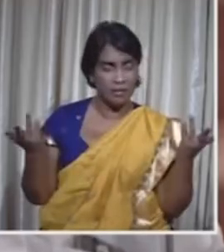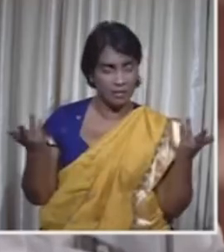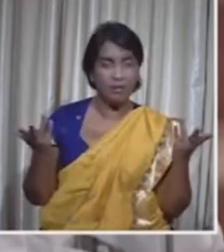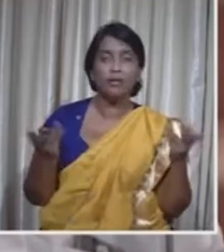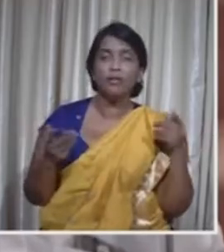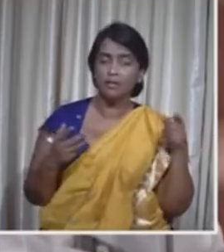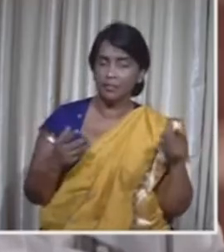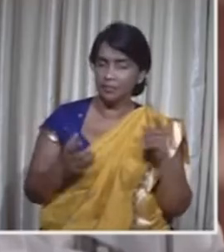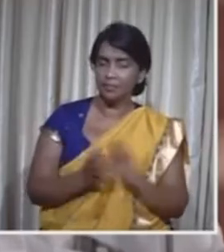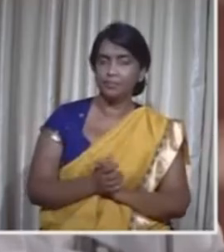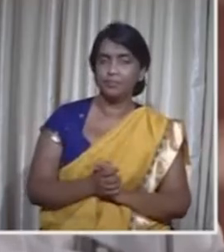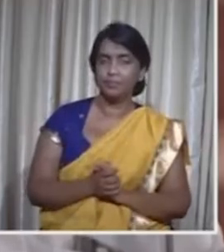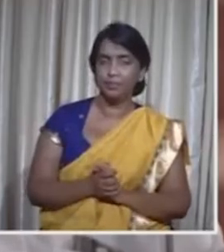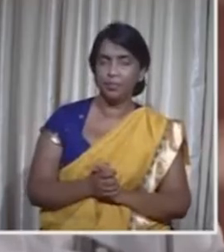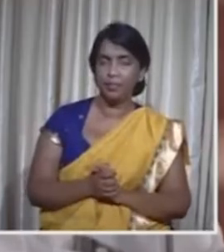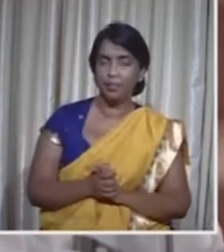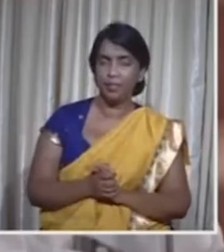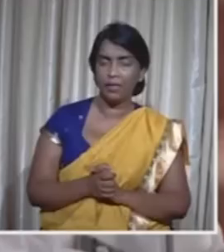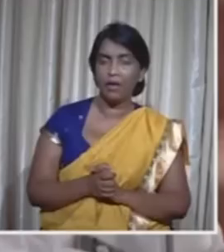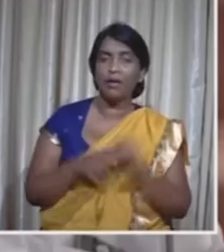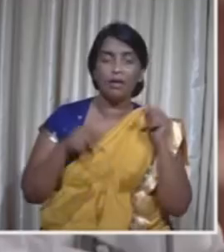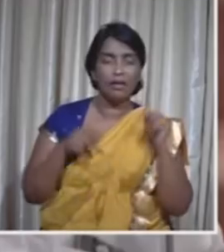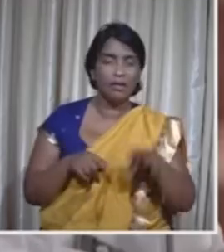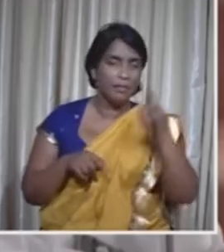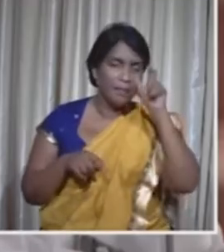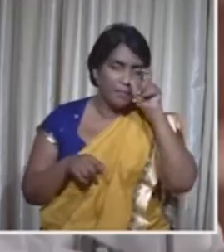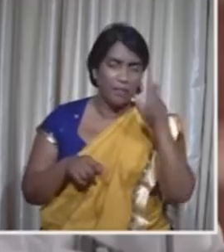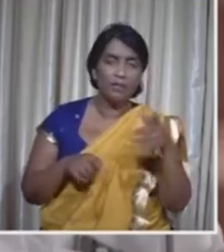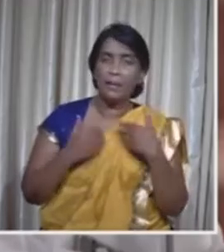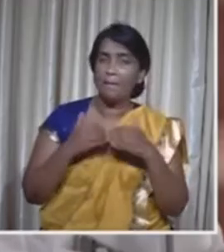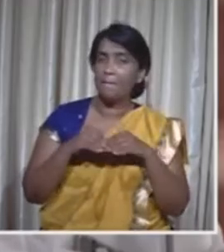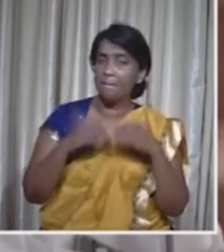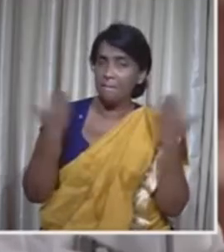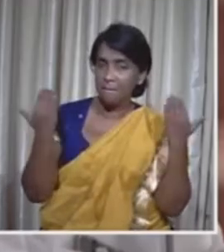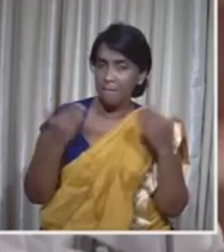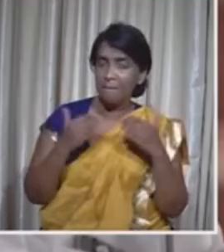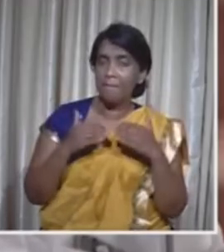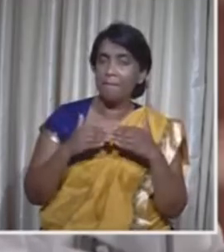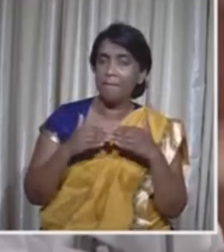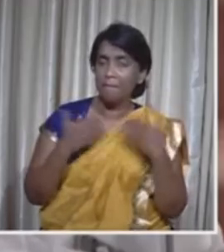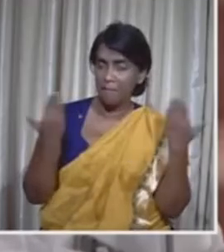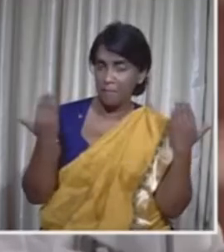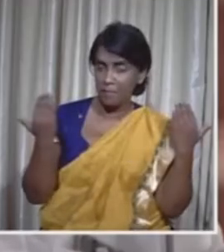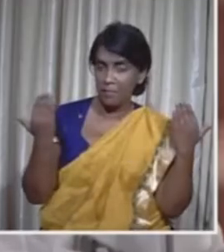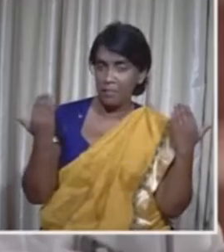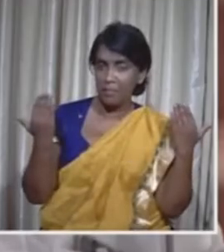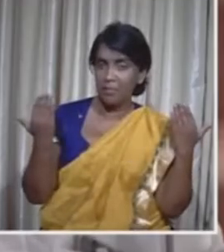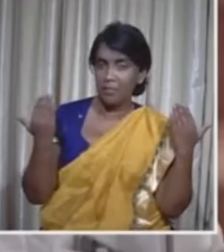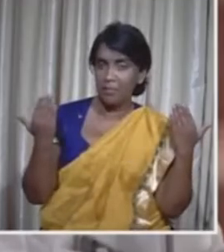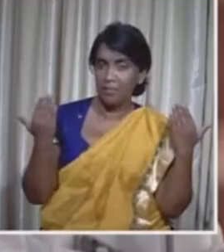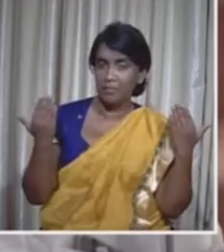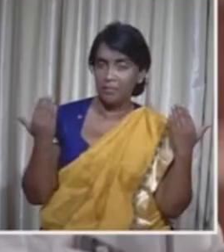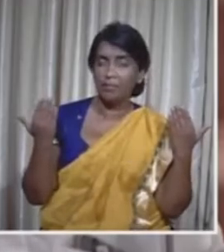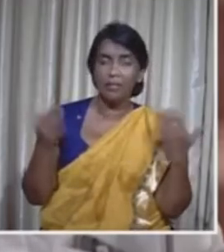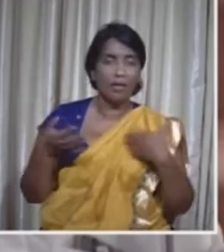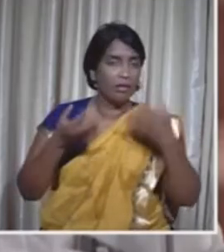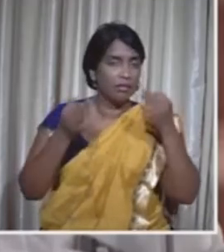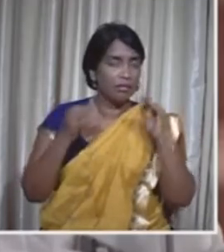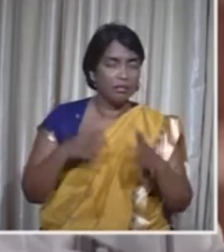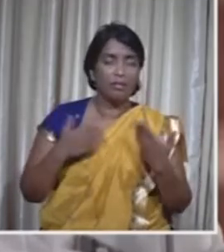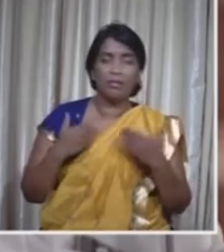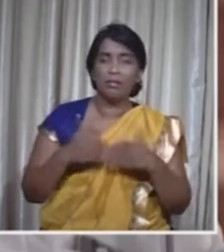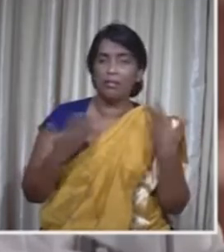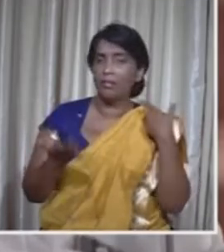இல்லாமல் பக்கங்களை சுருக்கி இருக்கிறது. இந்த நாட்டிலே எரிவாயு இல்லை, எரிபொருட்கள் இல்லை, விடிந்தால் மக்கள் வரிசையிலே